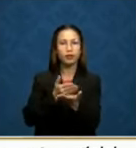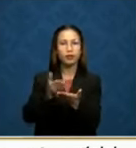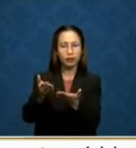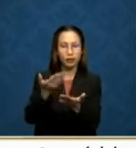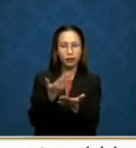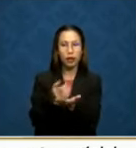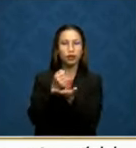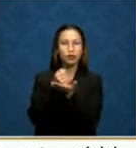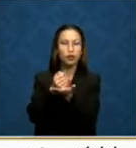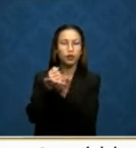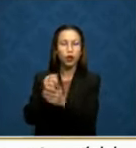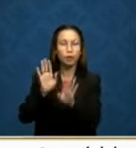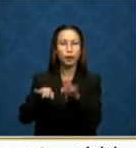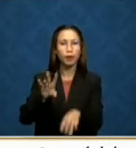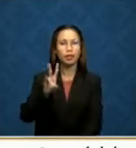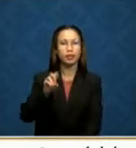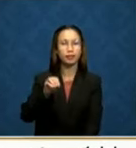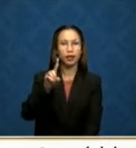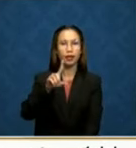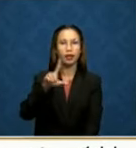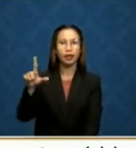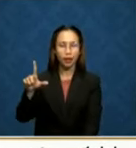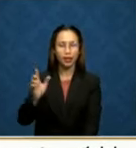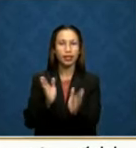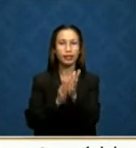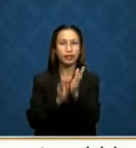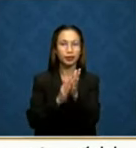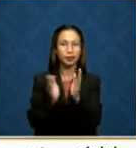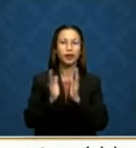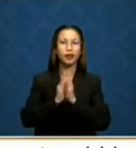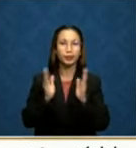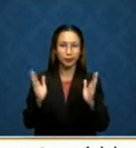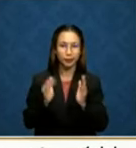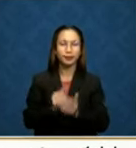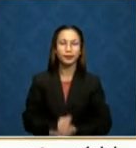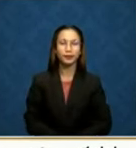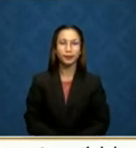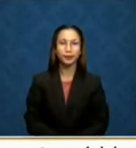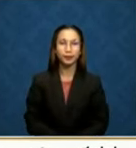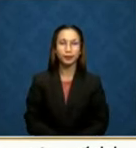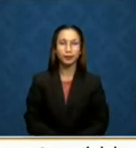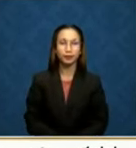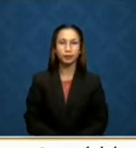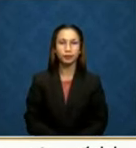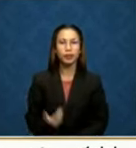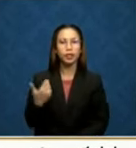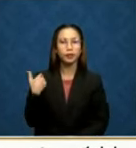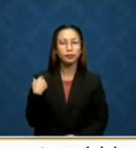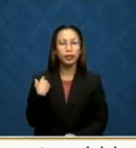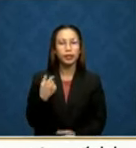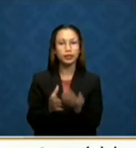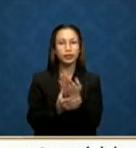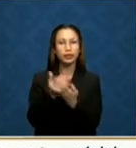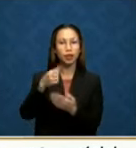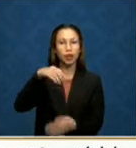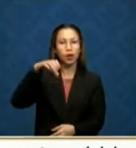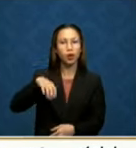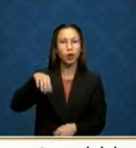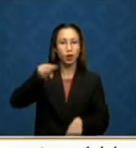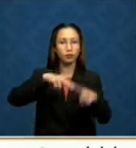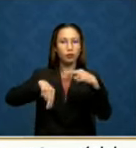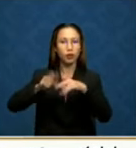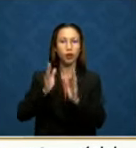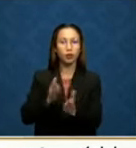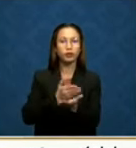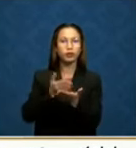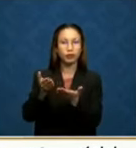ชดเชื่อเยียวยากวา 71 ล้านบาทอัี้ก็ตขอชนชมและขบคุณนะคะแล้วก็มีผลงานอกด้านหนึ่ของสภาองกรผู้บริโภคท